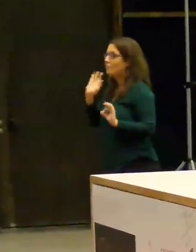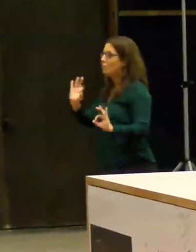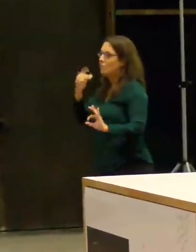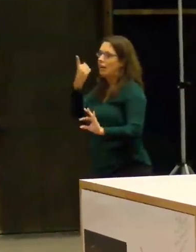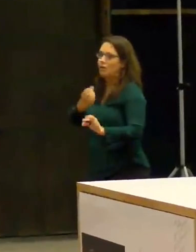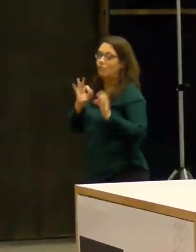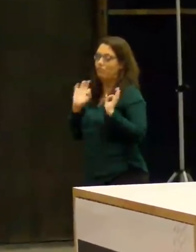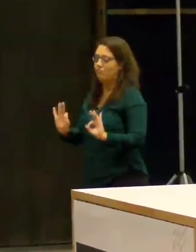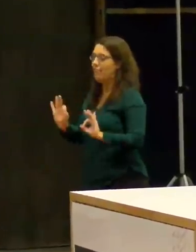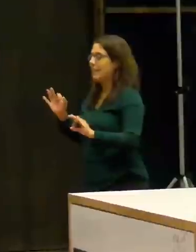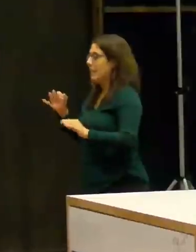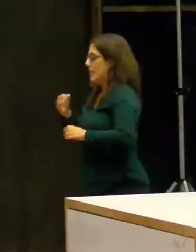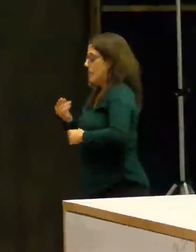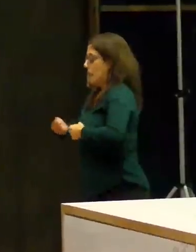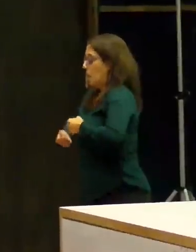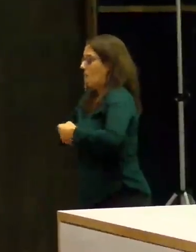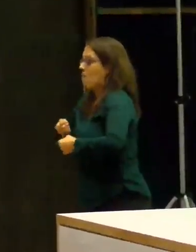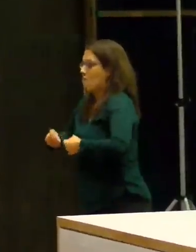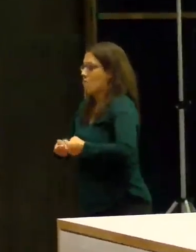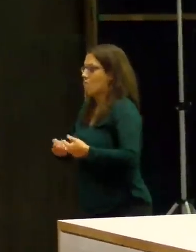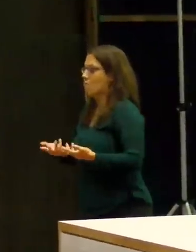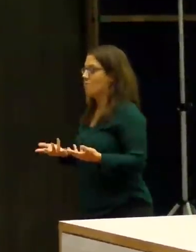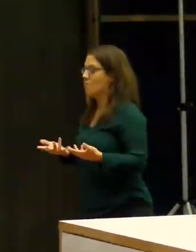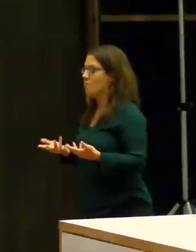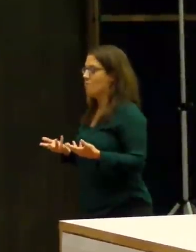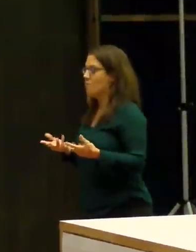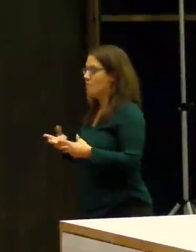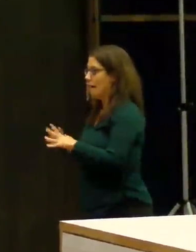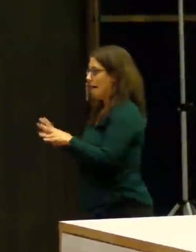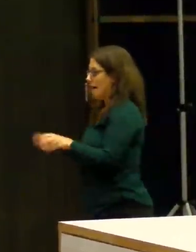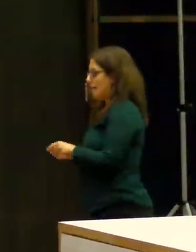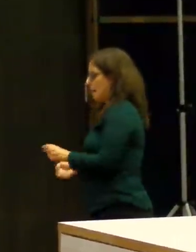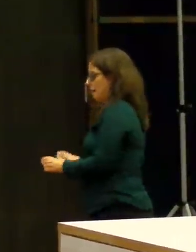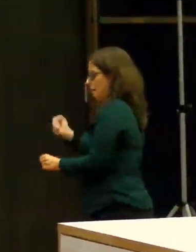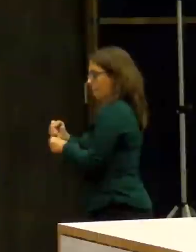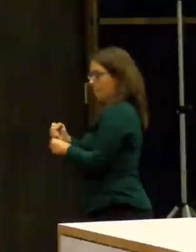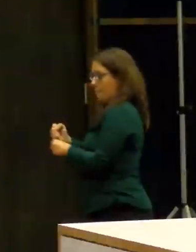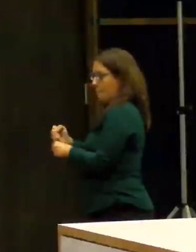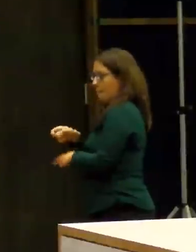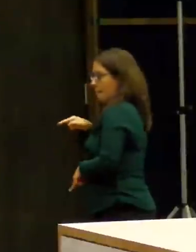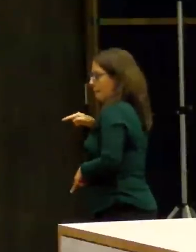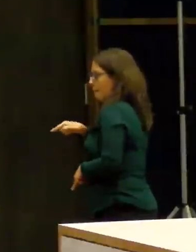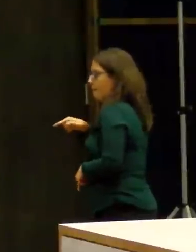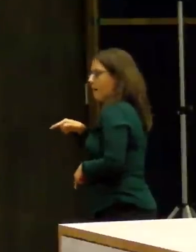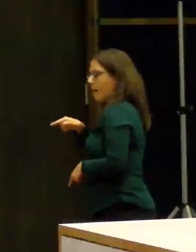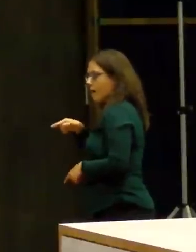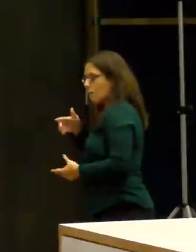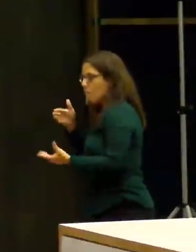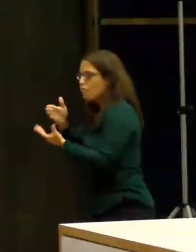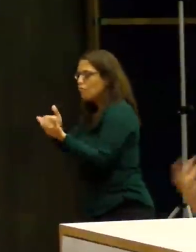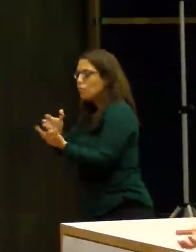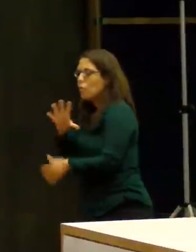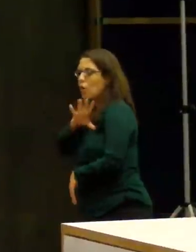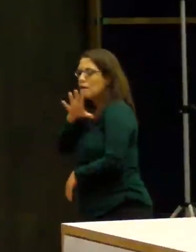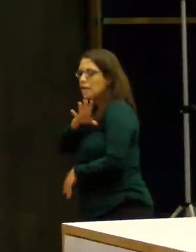question. On est en train de développer une équipe qui, justement, va s'adresser plus aux enseignants pour,